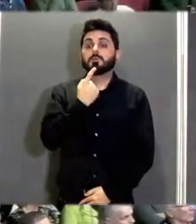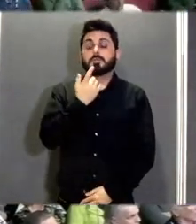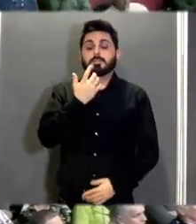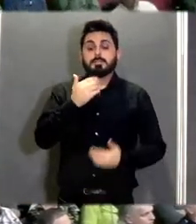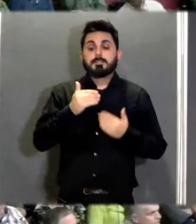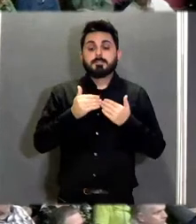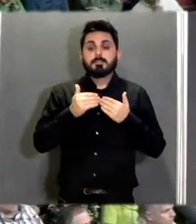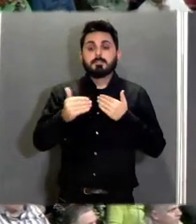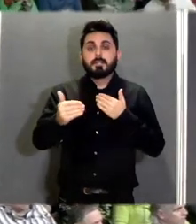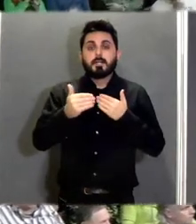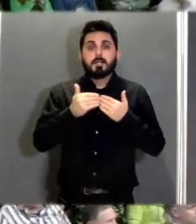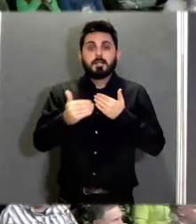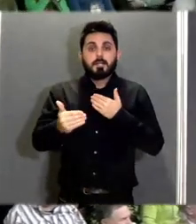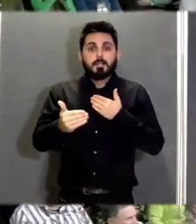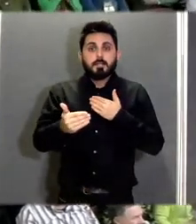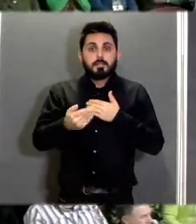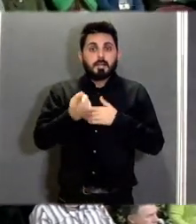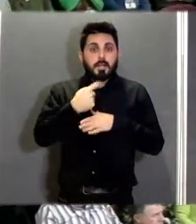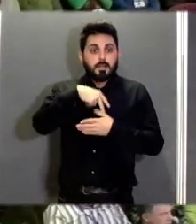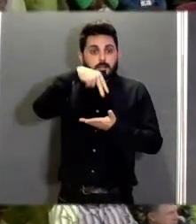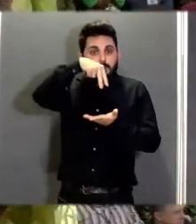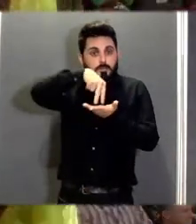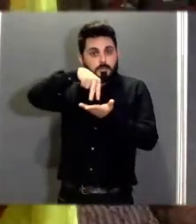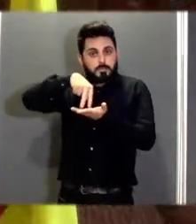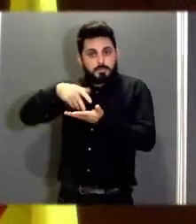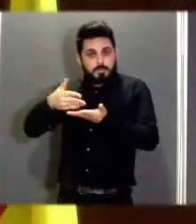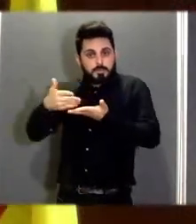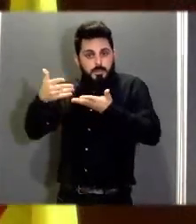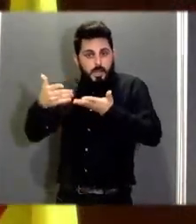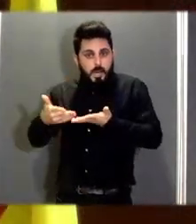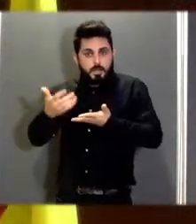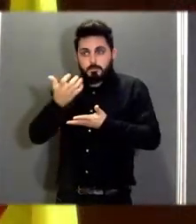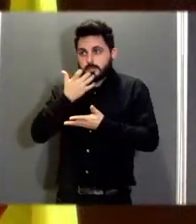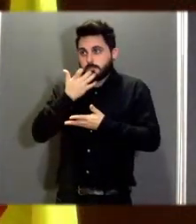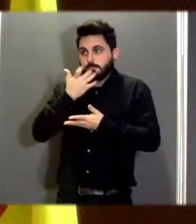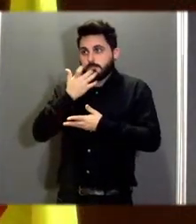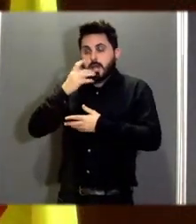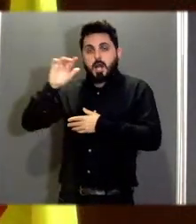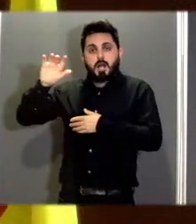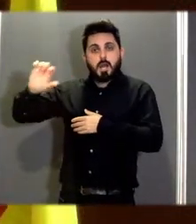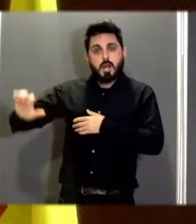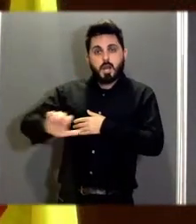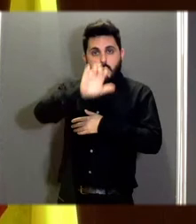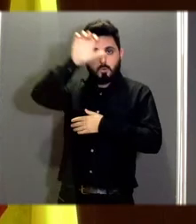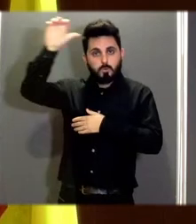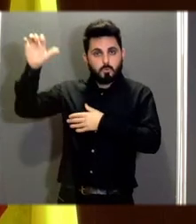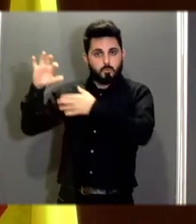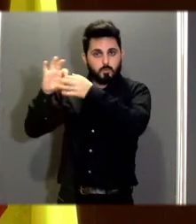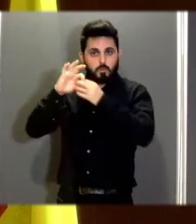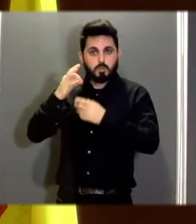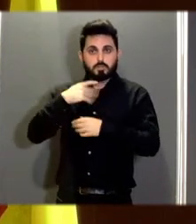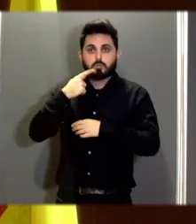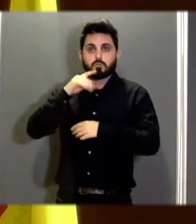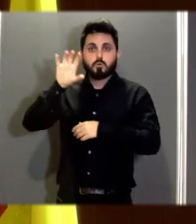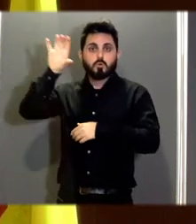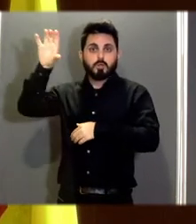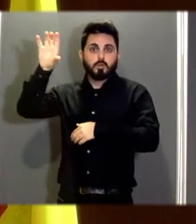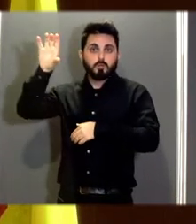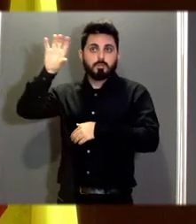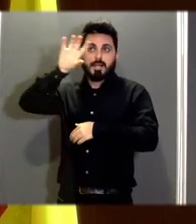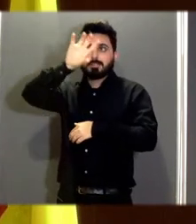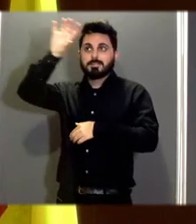poc es pot esperar dels actors polítics supraestatals, com per exemple la Unió Europea, ja que són clubs d'estats, però els estats